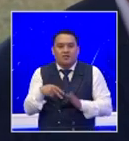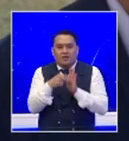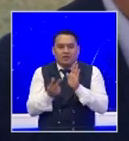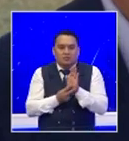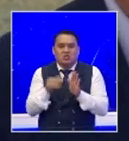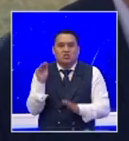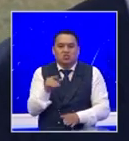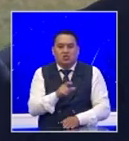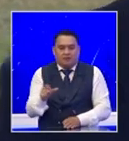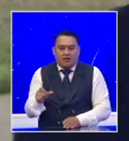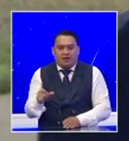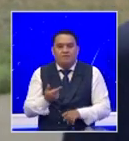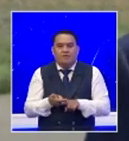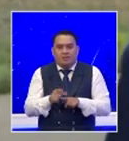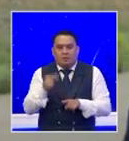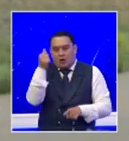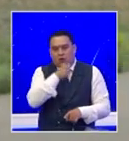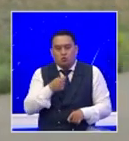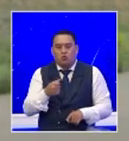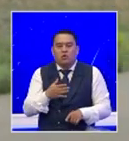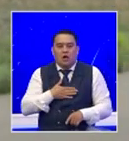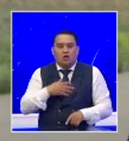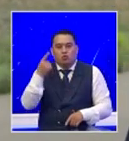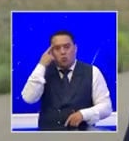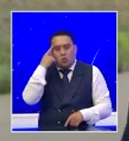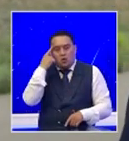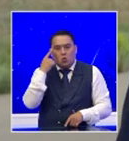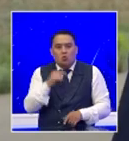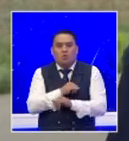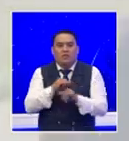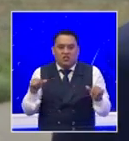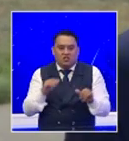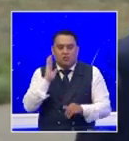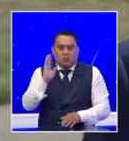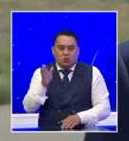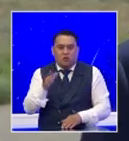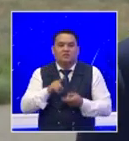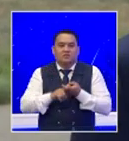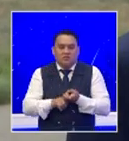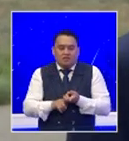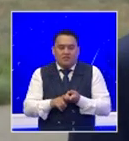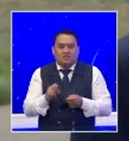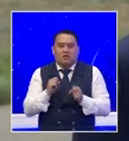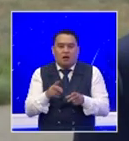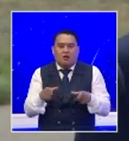тысяч пассажиров. В этом году, я думаю, пассажиропоток увеличится. Ну, в зависимости от